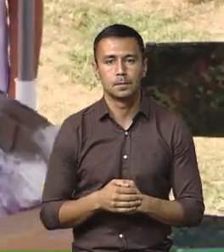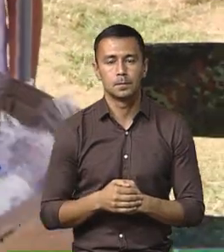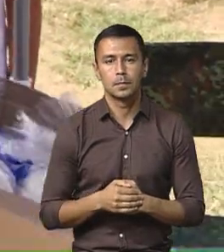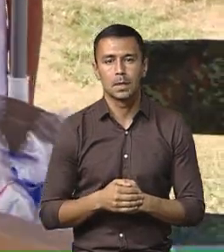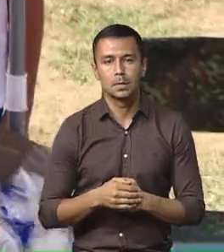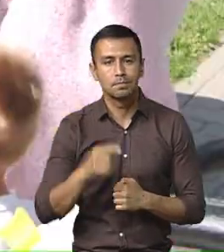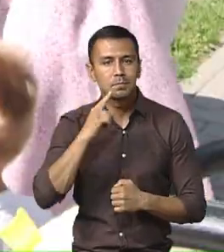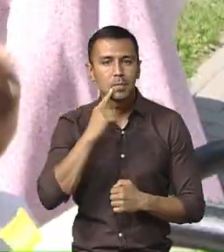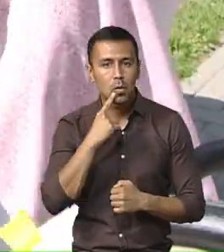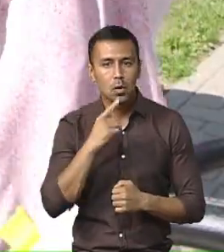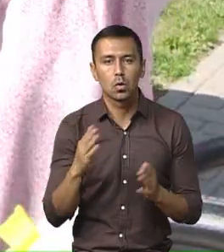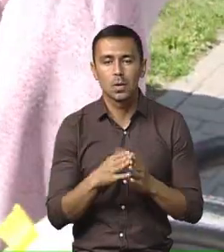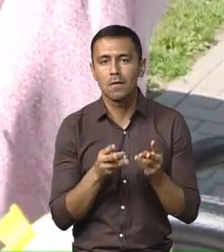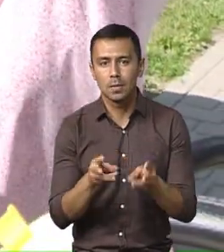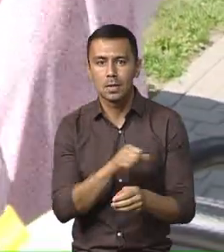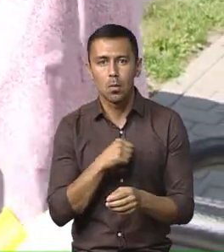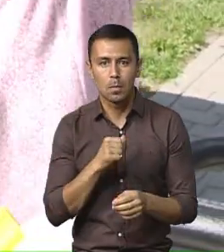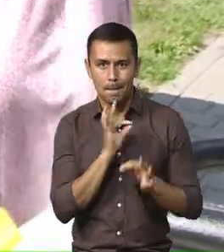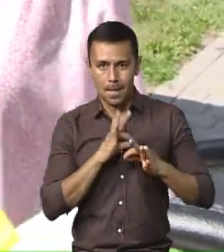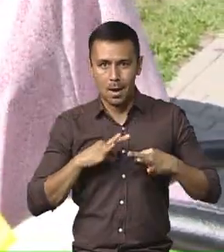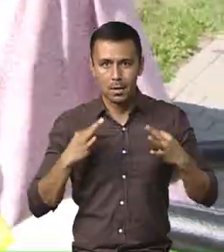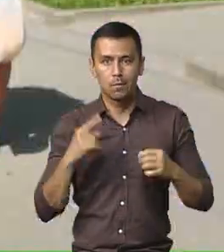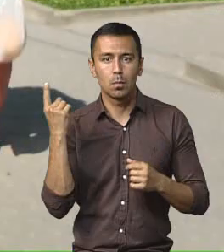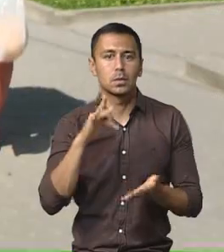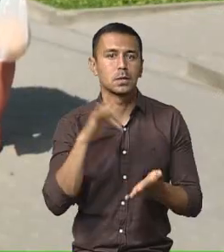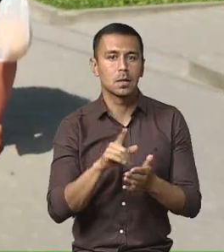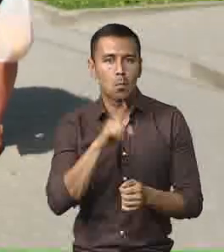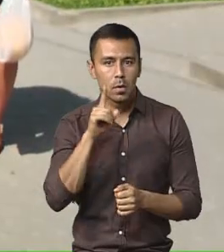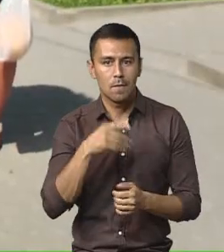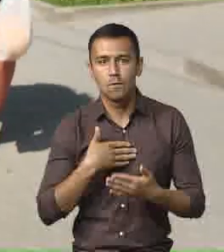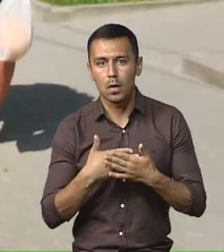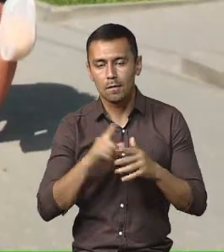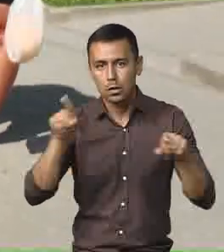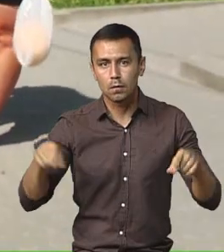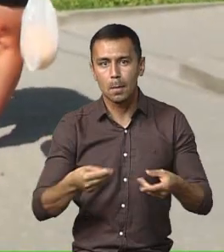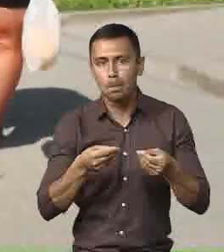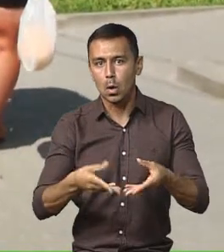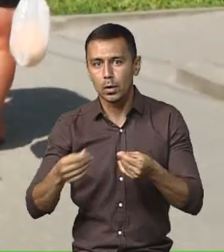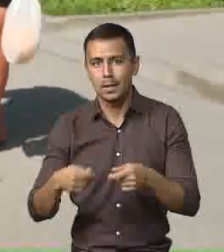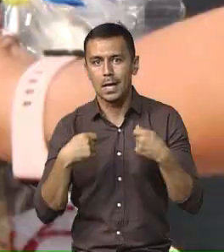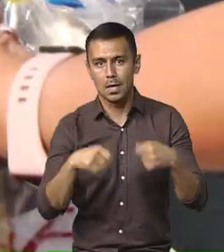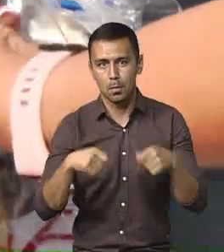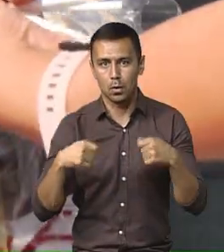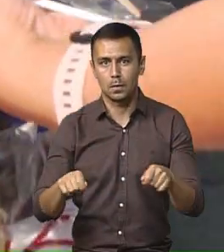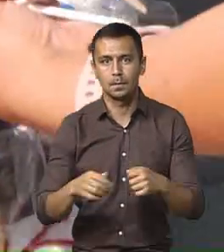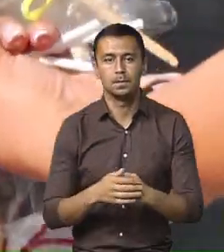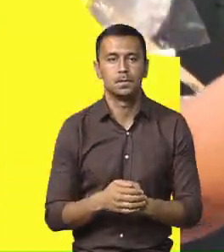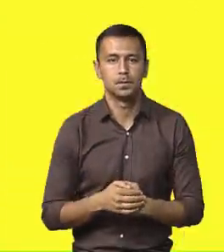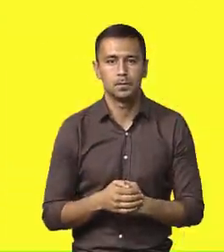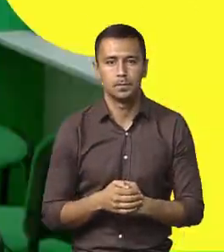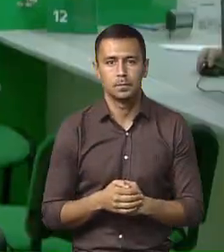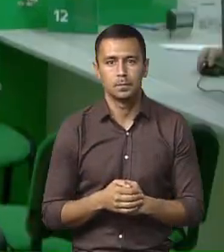Смаколики, домашня випічка та саморобні прикраси. В обласному центрі юні волонтери влаштували благодійний ярмарок.